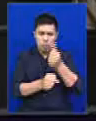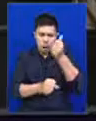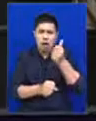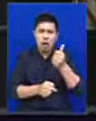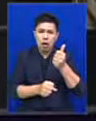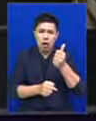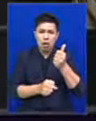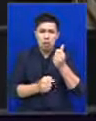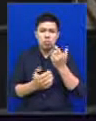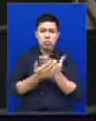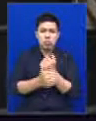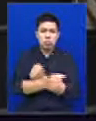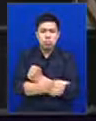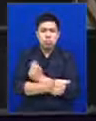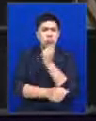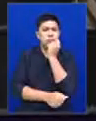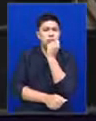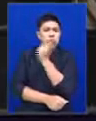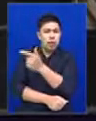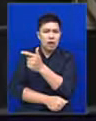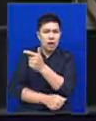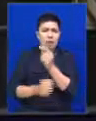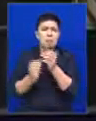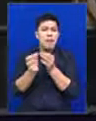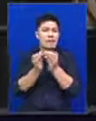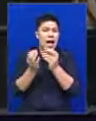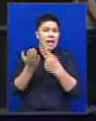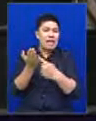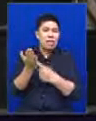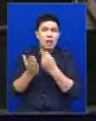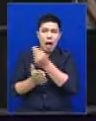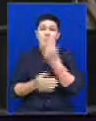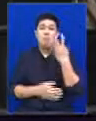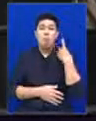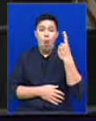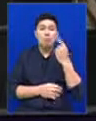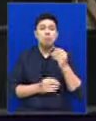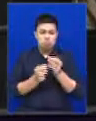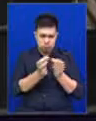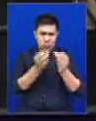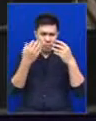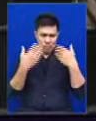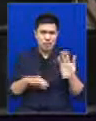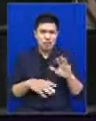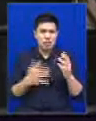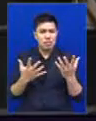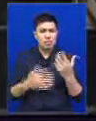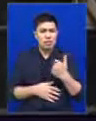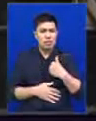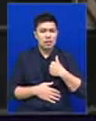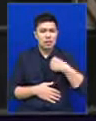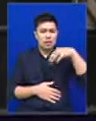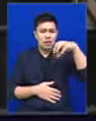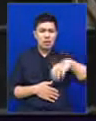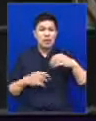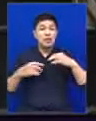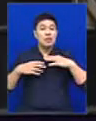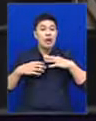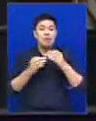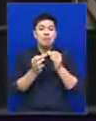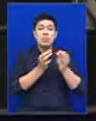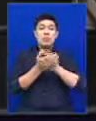การตอบแทนเป็นค่าที่ปรึกษาต่างๆซึ่งเมื่อวานนี้ก็ได้มีการชี้แจงผมว่าองค์กรอิสระที่ชี้แจงไปนั้